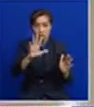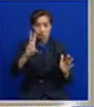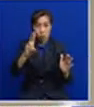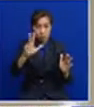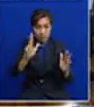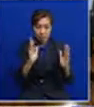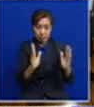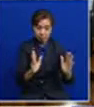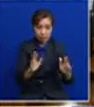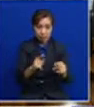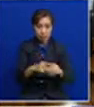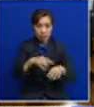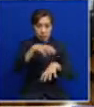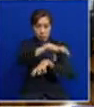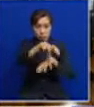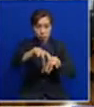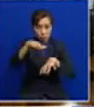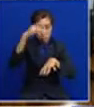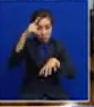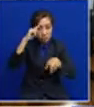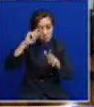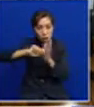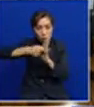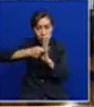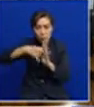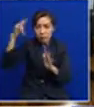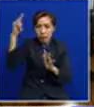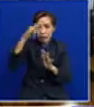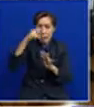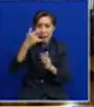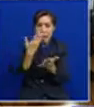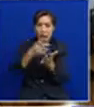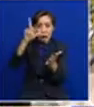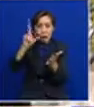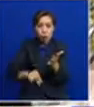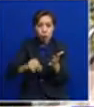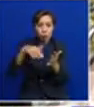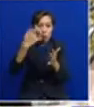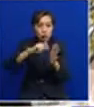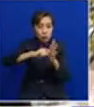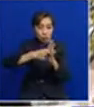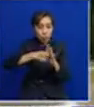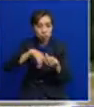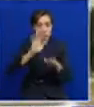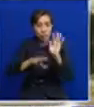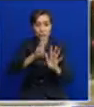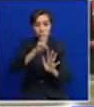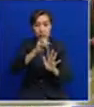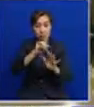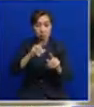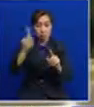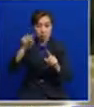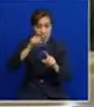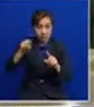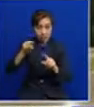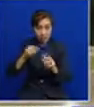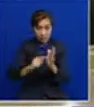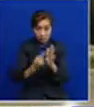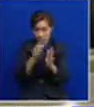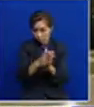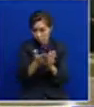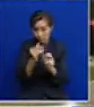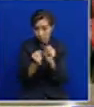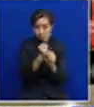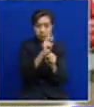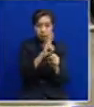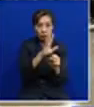จะสามารถรองรับการซ่อมบำรุงสายการบินต้นทุนต่ำภายในประเทศได้ร้อยละ60เฟสที่2ปี